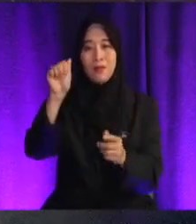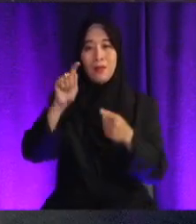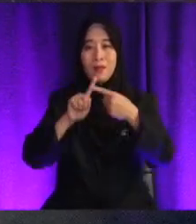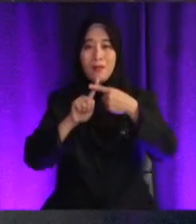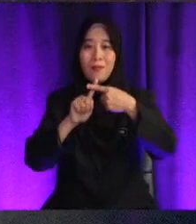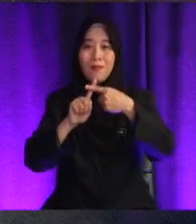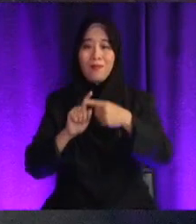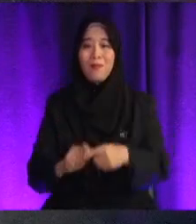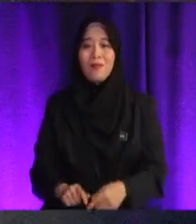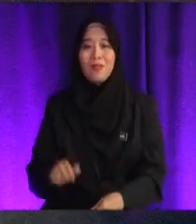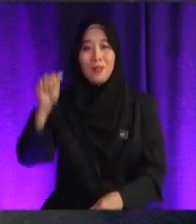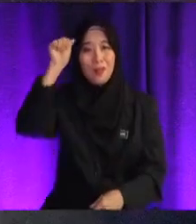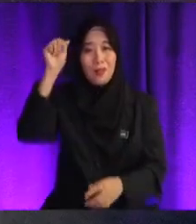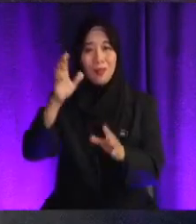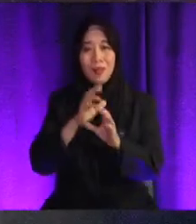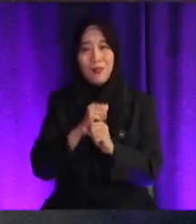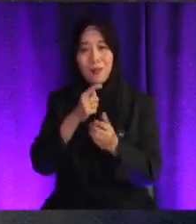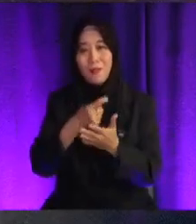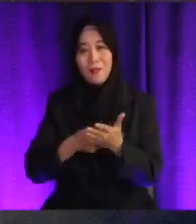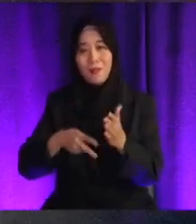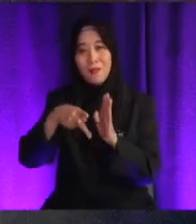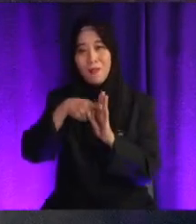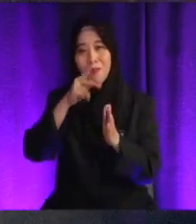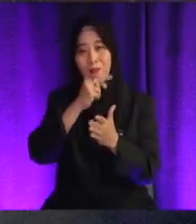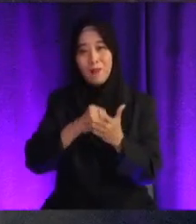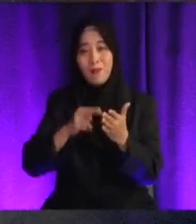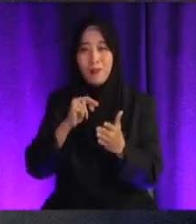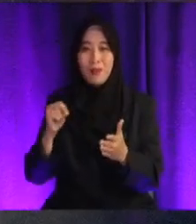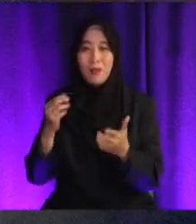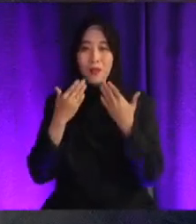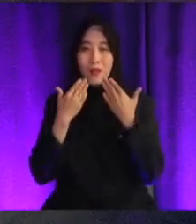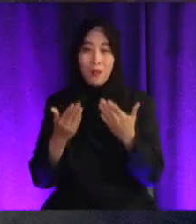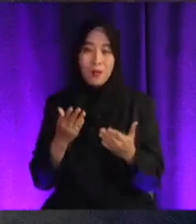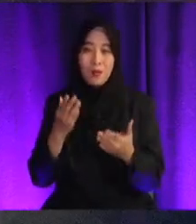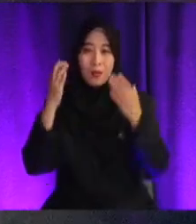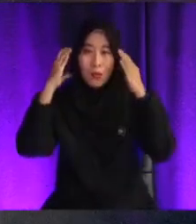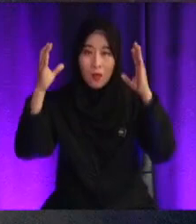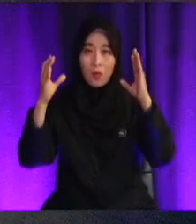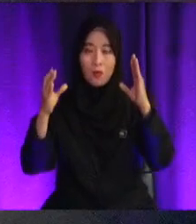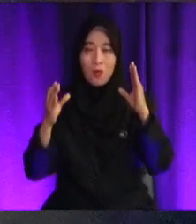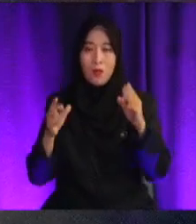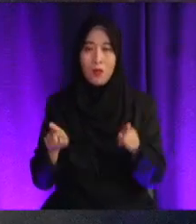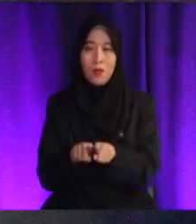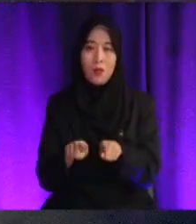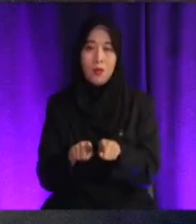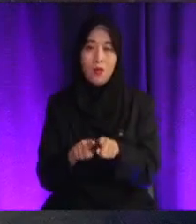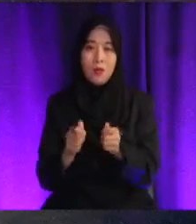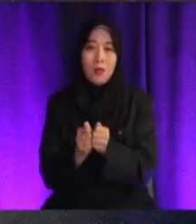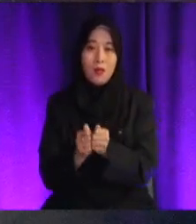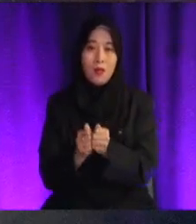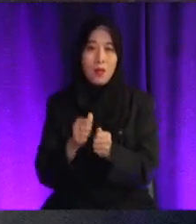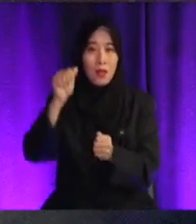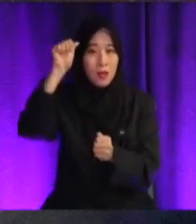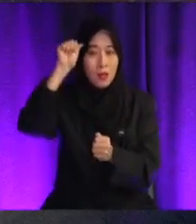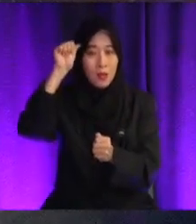A+. Oh, Okey. Kejap lagi. Ya. Cikgu, terima kasih cikgu sebab dah kongsikan kepada saya dan juga murid-murid kat rumah